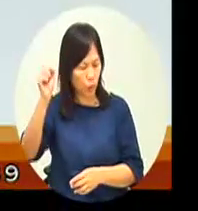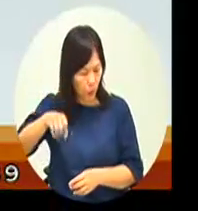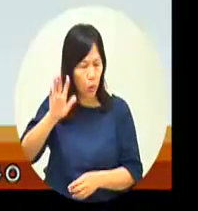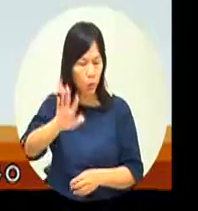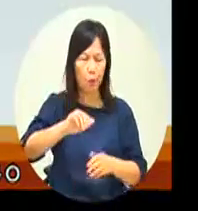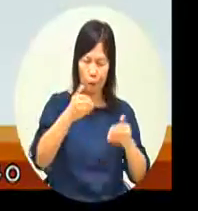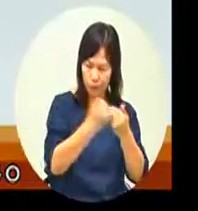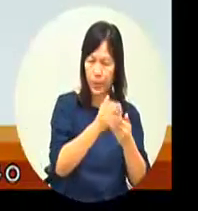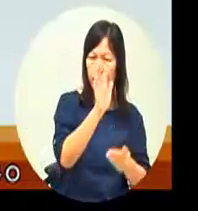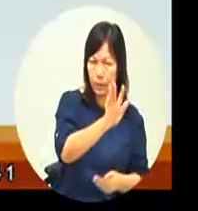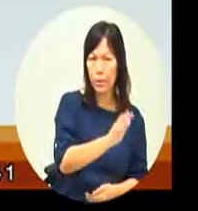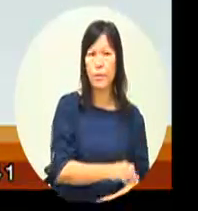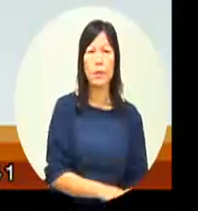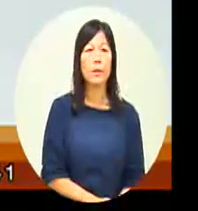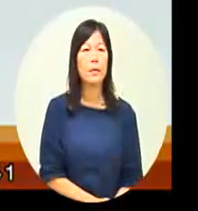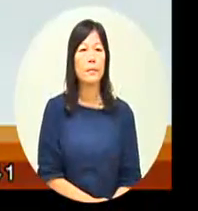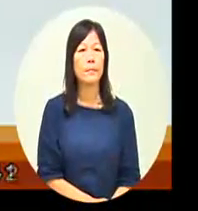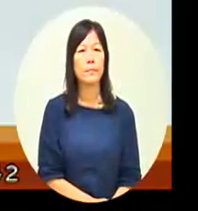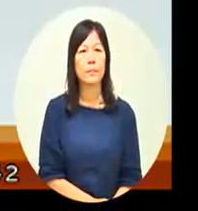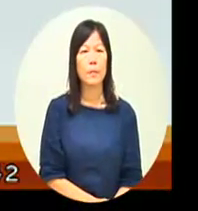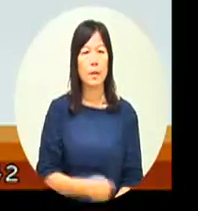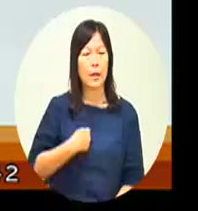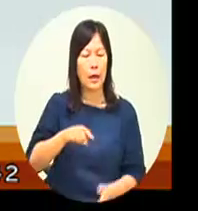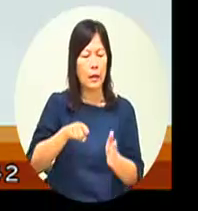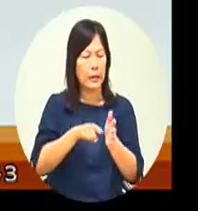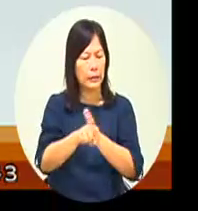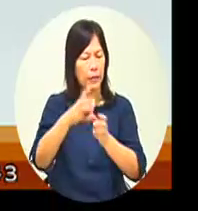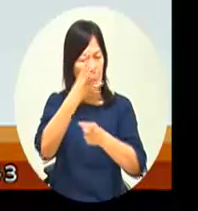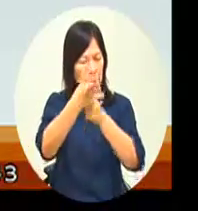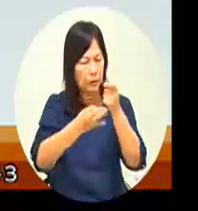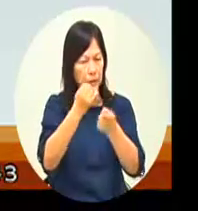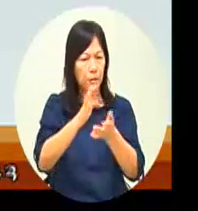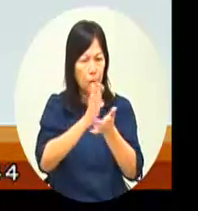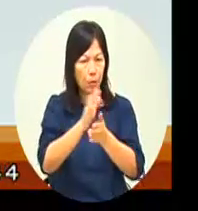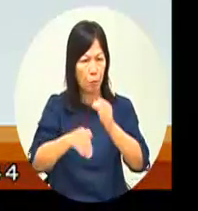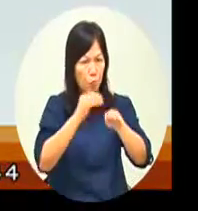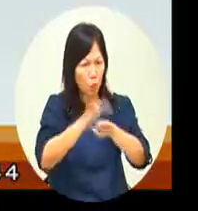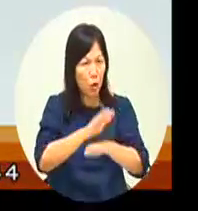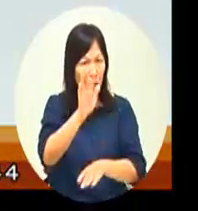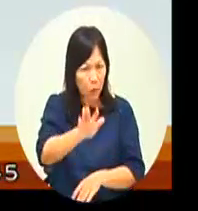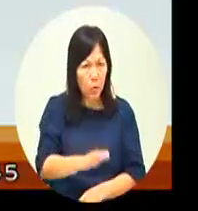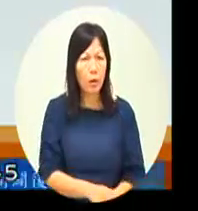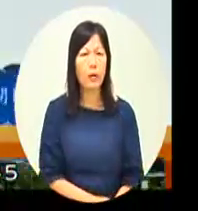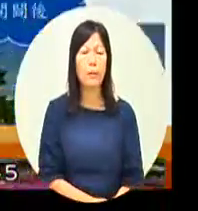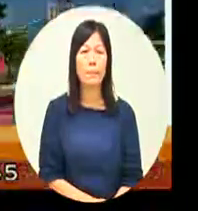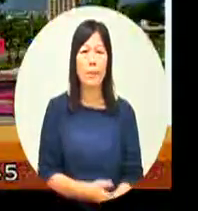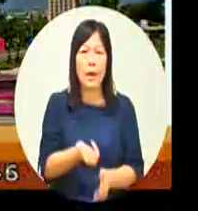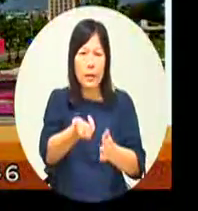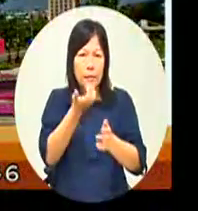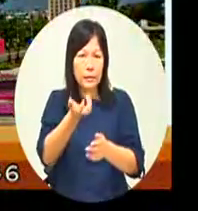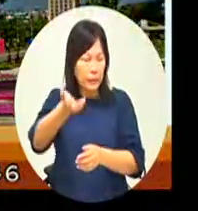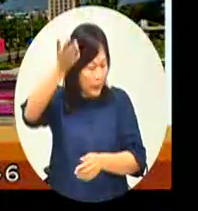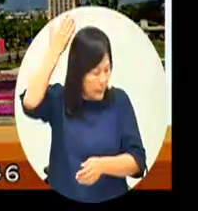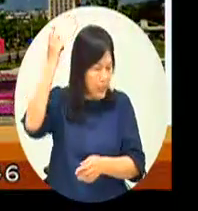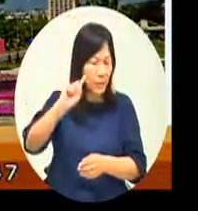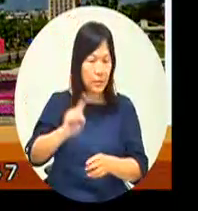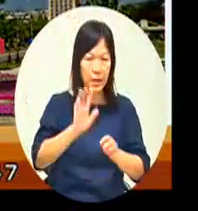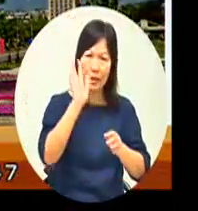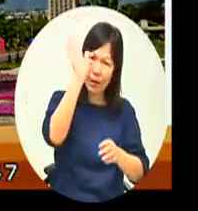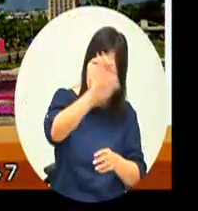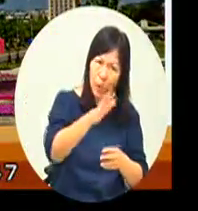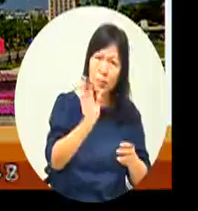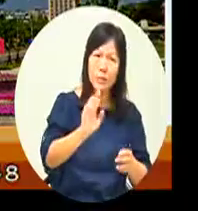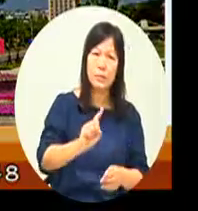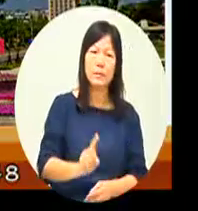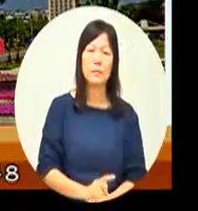反对的议员。他历经多少年才开辟成功？我们看他之前的样子跟之后的样